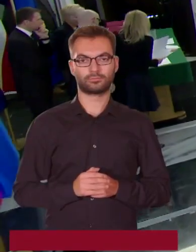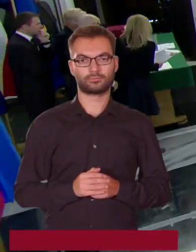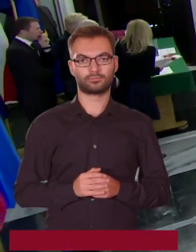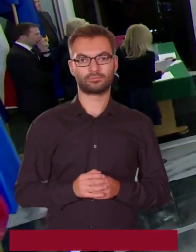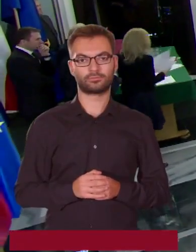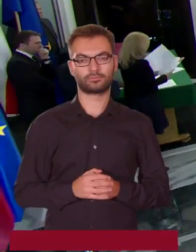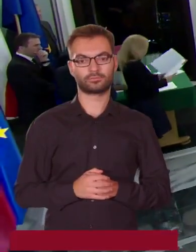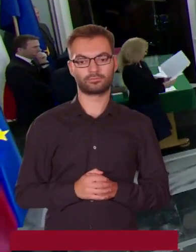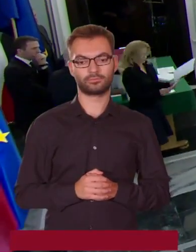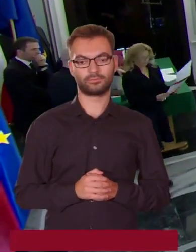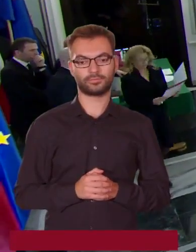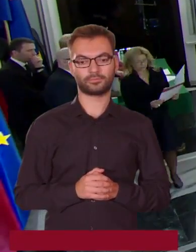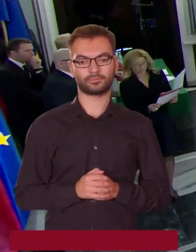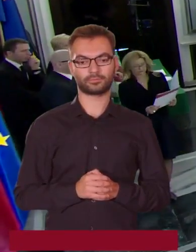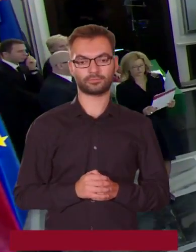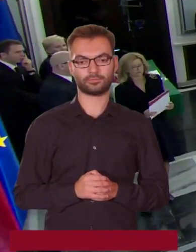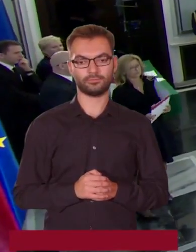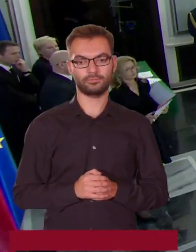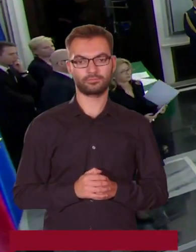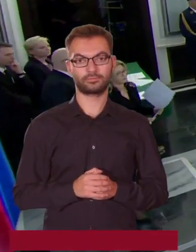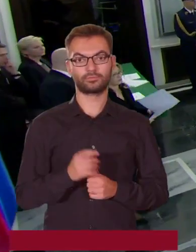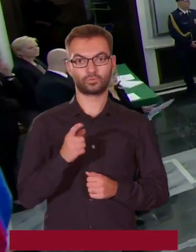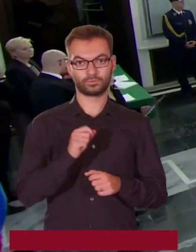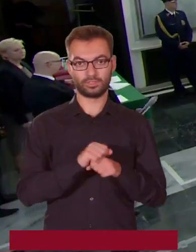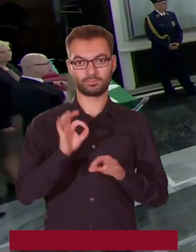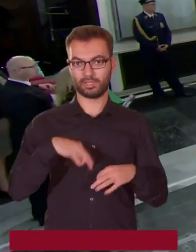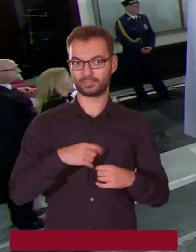Czy pan Joachim Stanisław Brudziński jest?